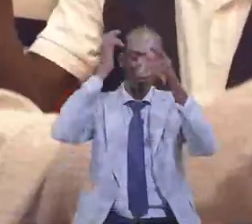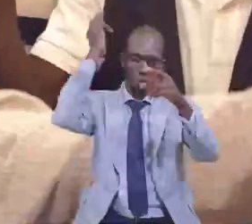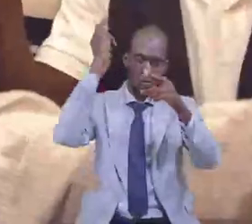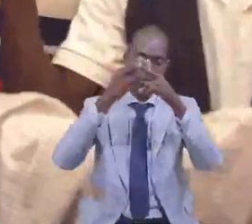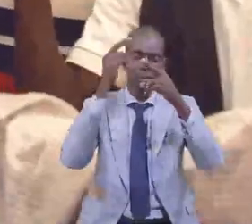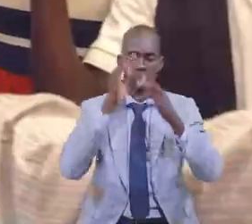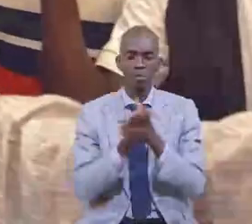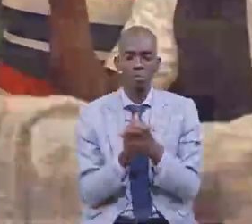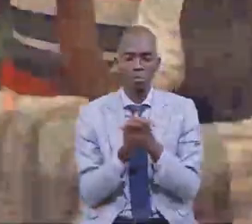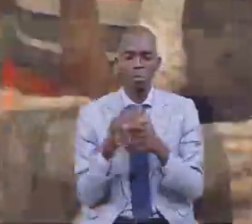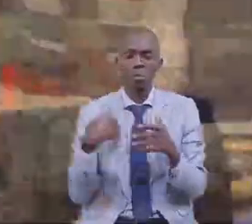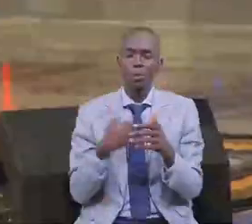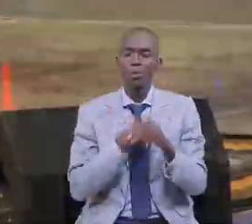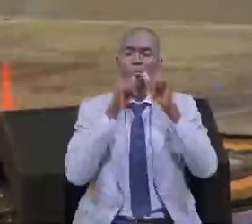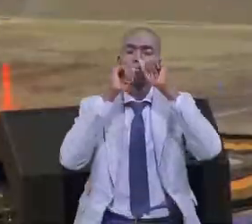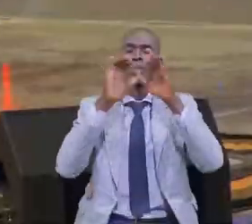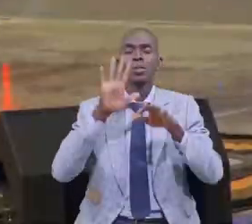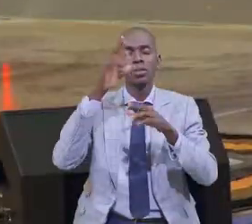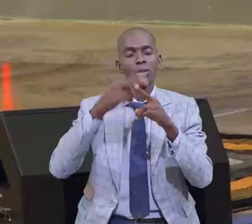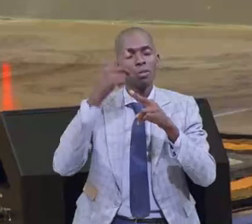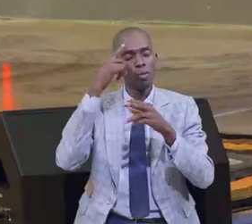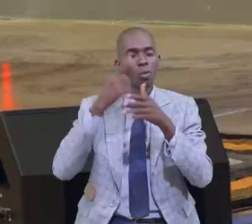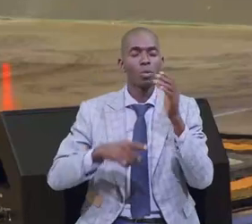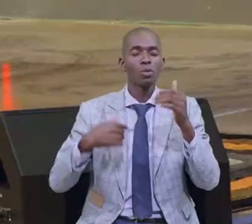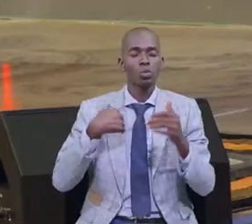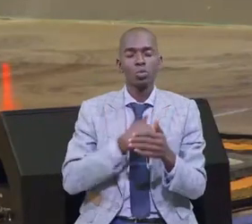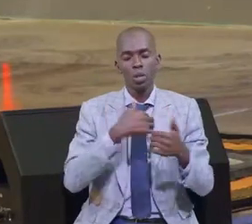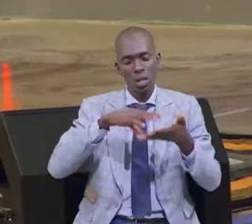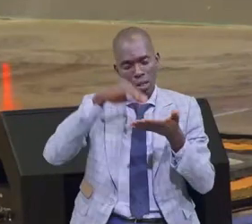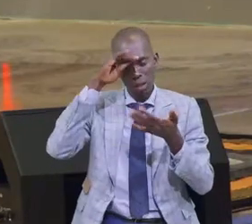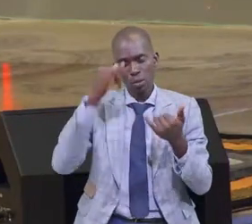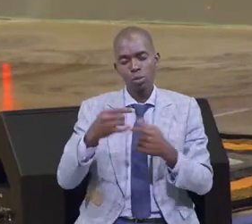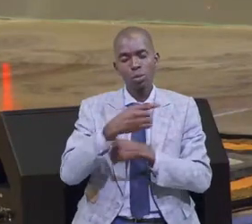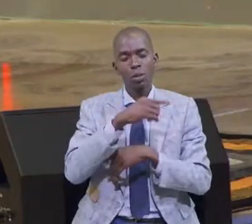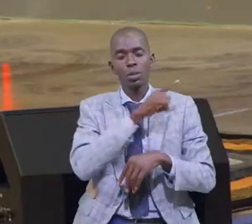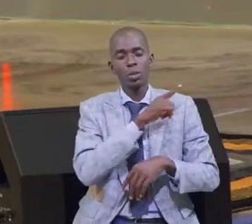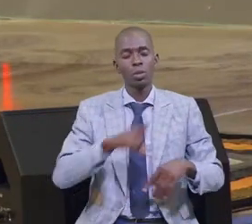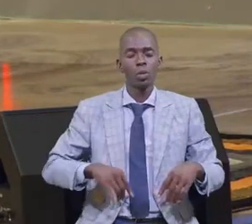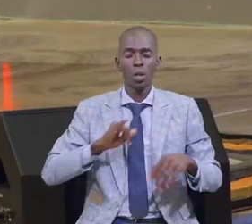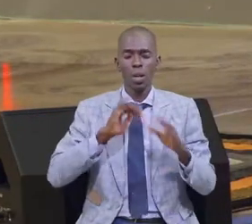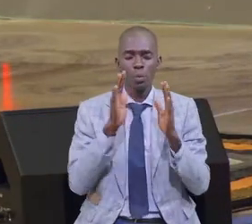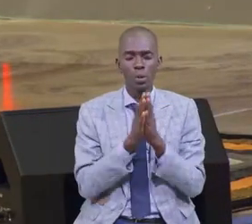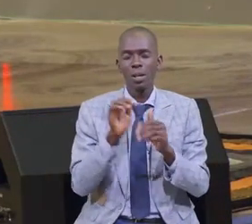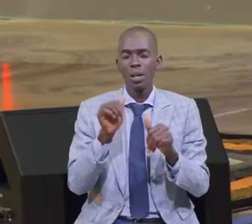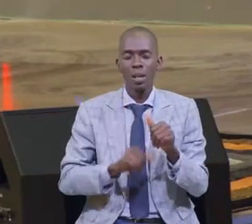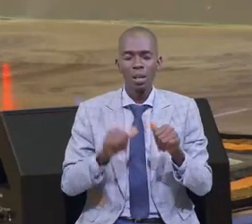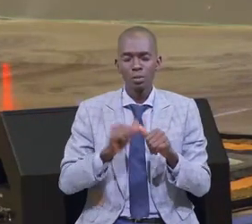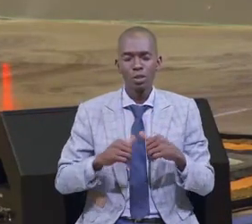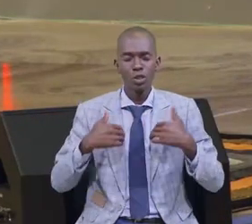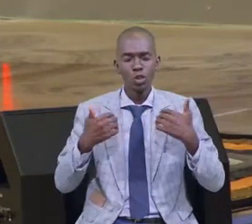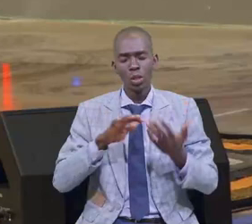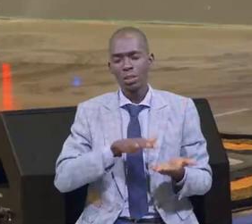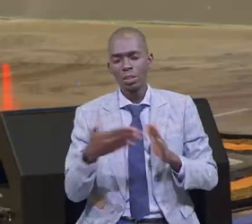Jésus. Nous bénissons ton nom pour ce que nous avons appris ce jour. Seigneur, je prie que la mort